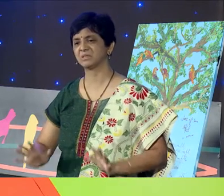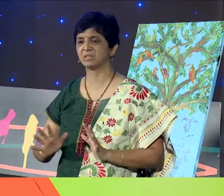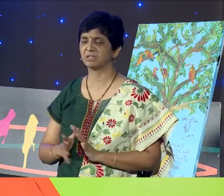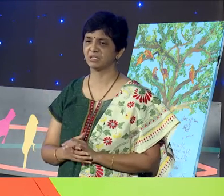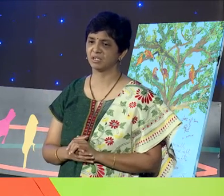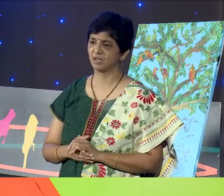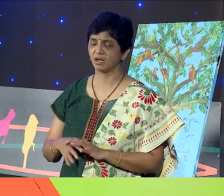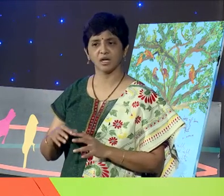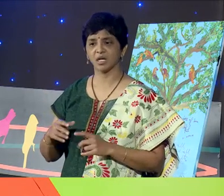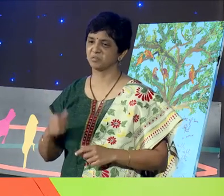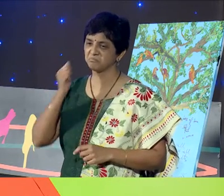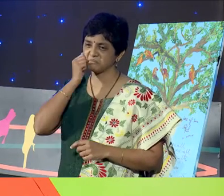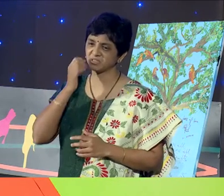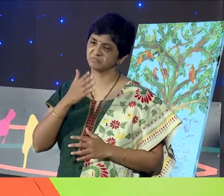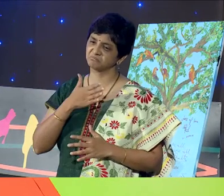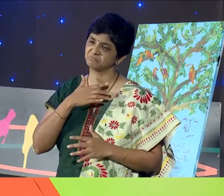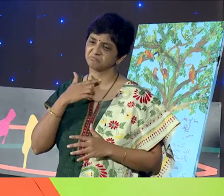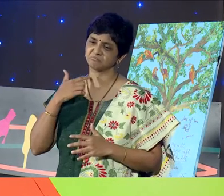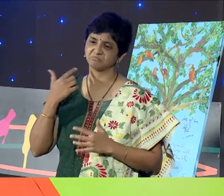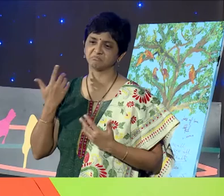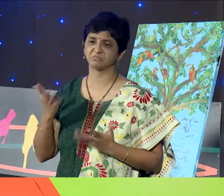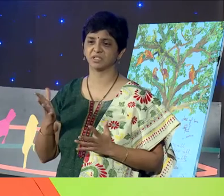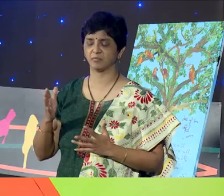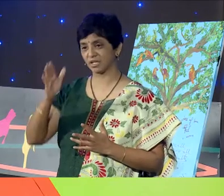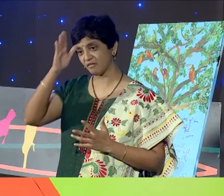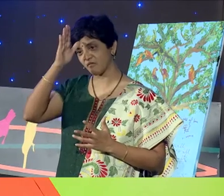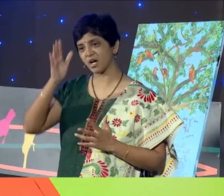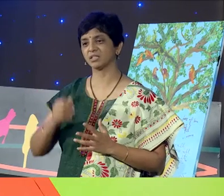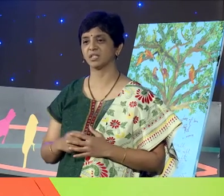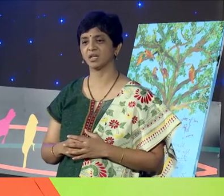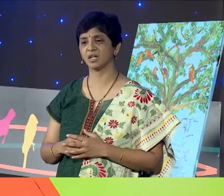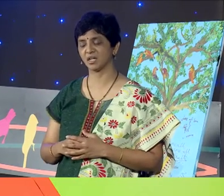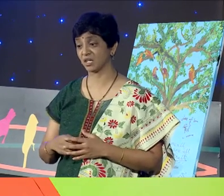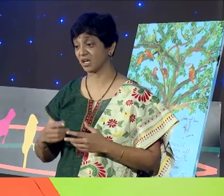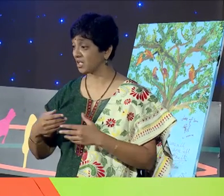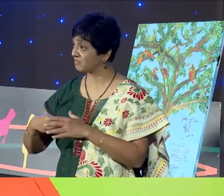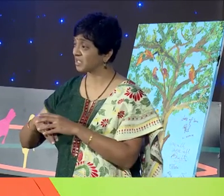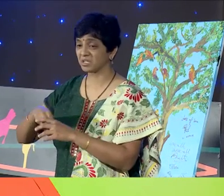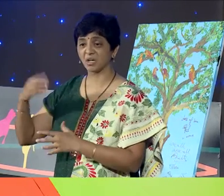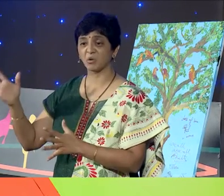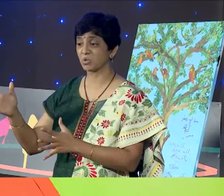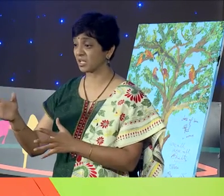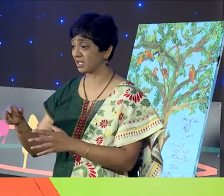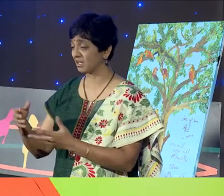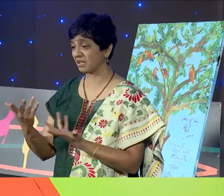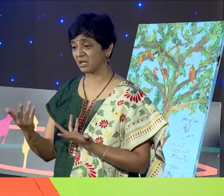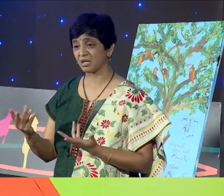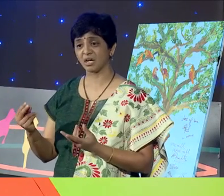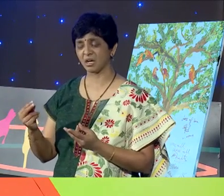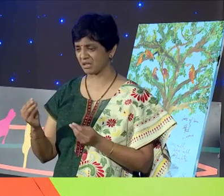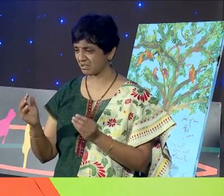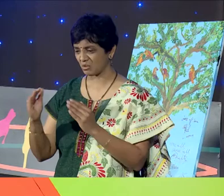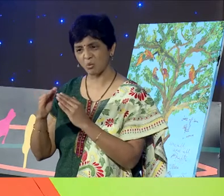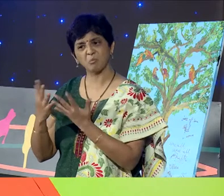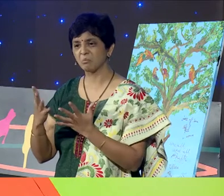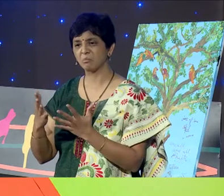माँ को तो नहीं बचा सके, लेकिन मैं और डैडी उस ट्रीटमेंट के बाद हम रस्ते पे थे, बड़ी मुश्किल से एक 10x10 की खोली हम जुटा